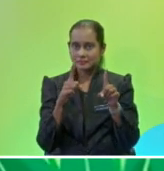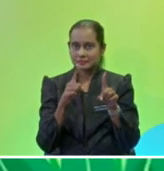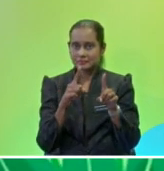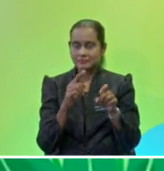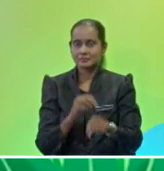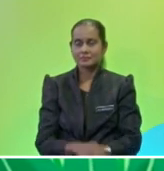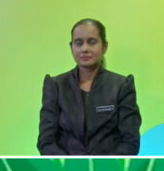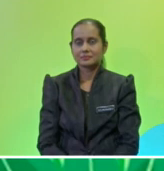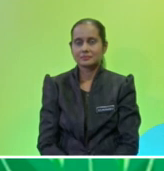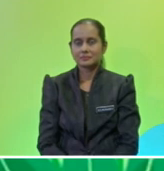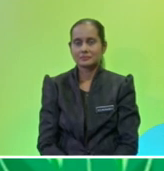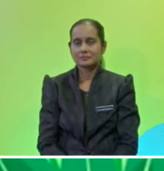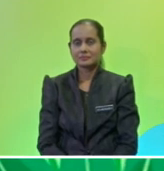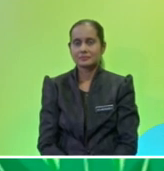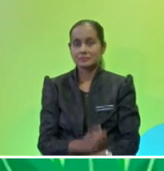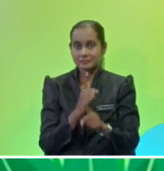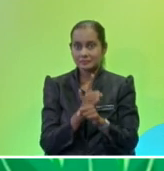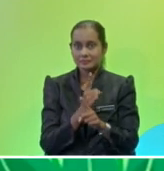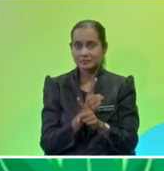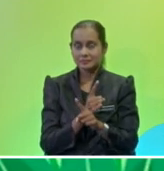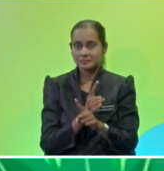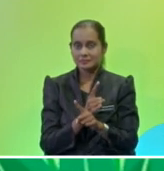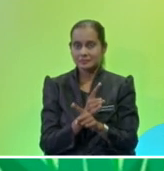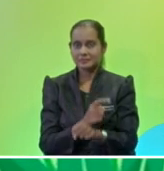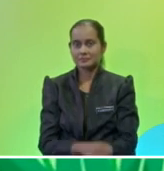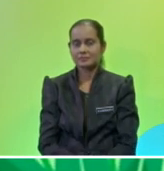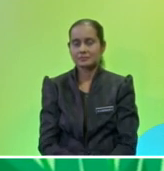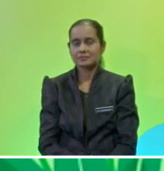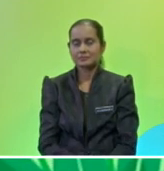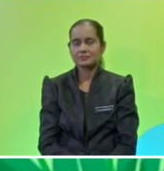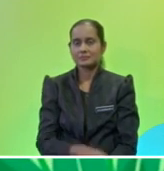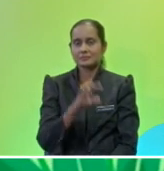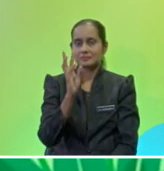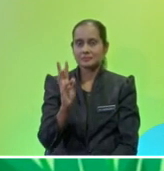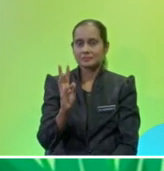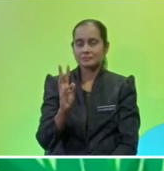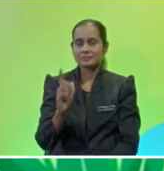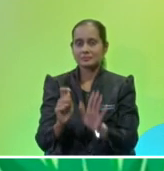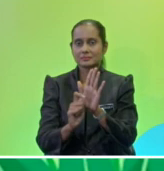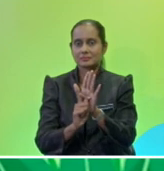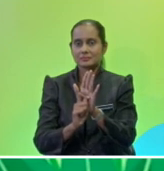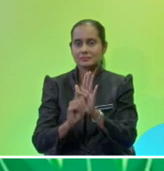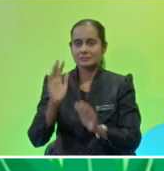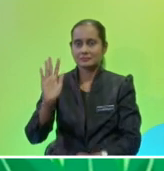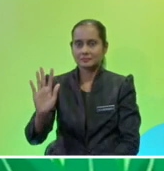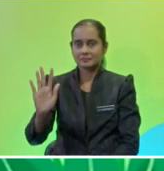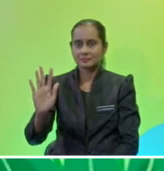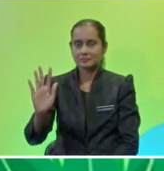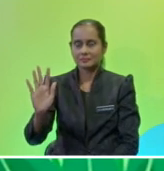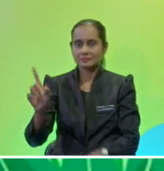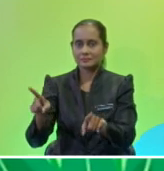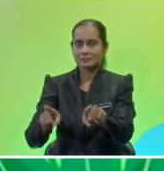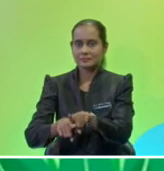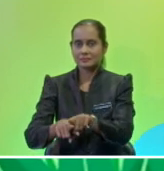Betul tak sama tak dengan 6 + 5 =